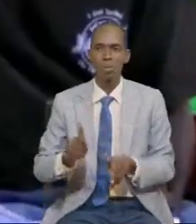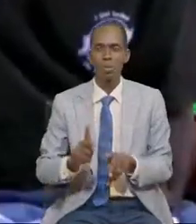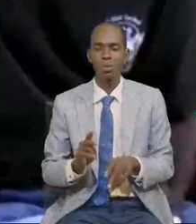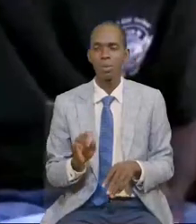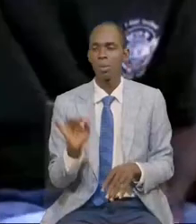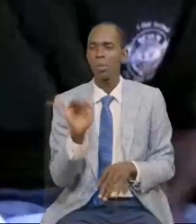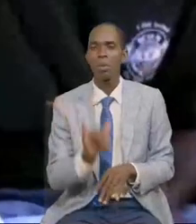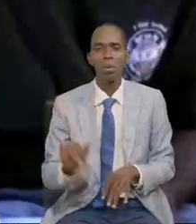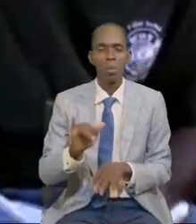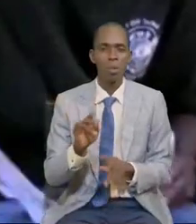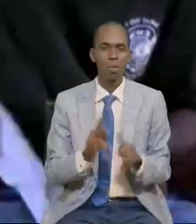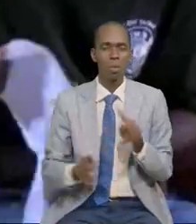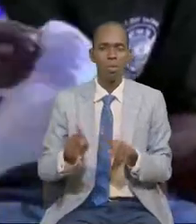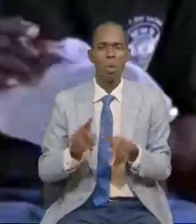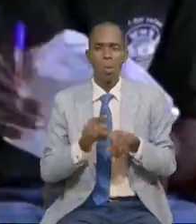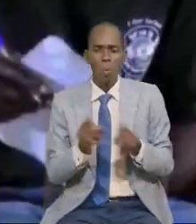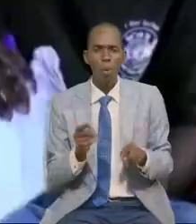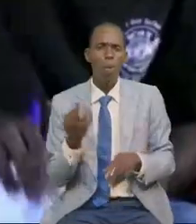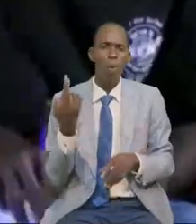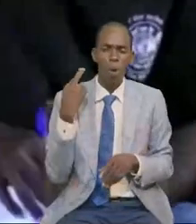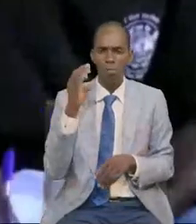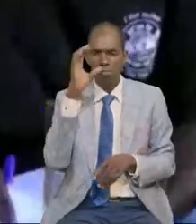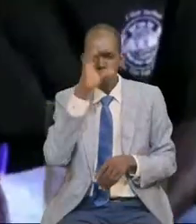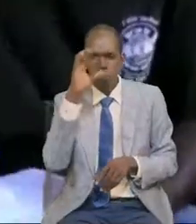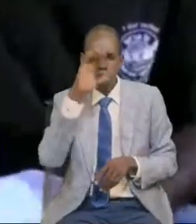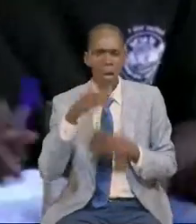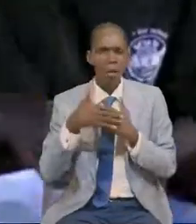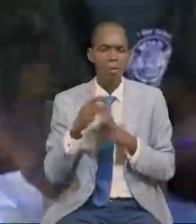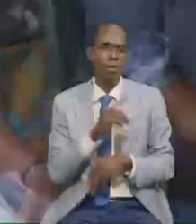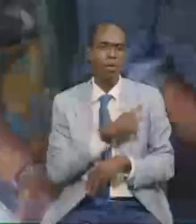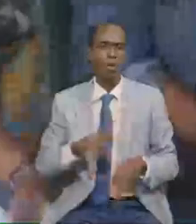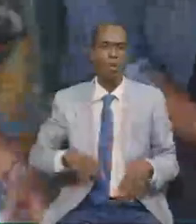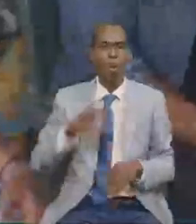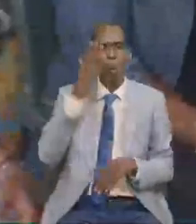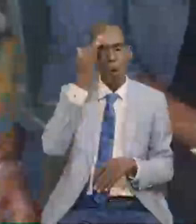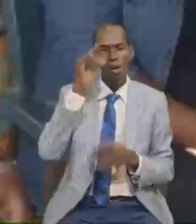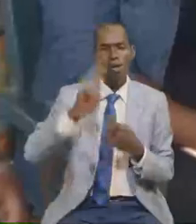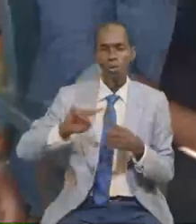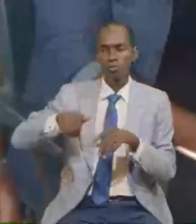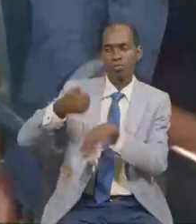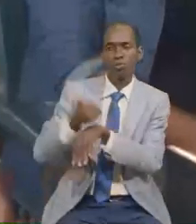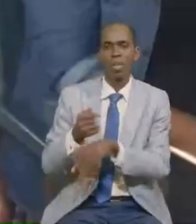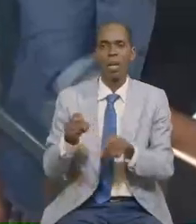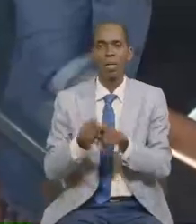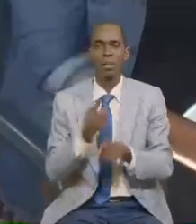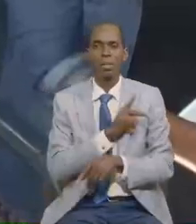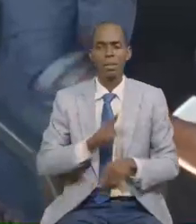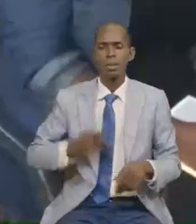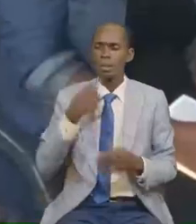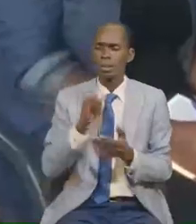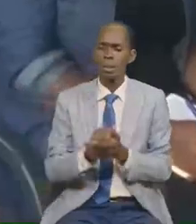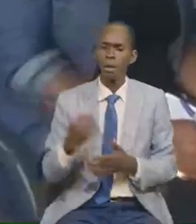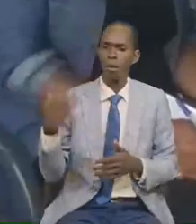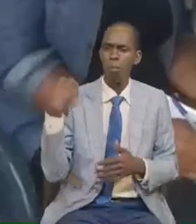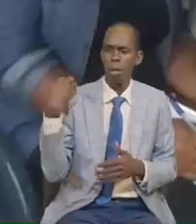ils cherchait le Seigneur en réalité il voulait même faire de lui un roi et il a dit Rabbi maître nous te cherchons